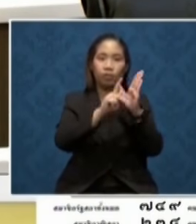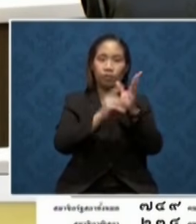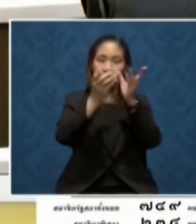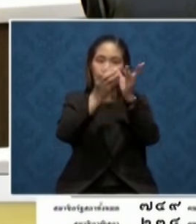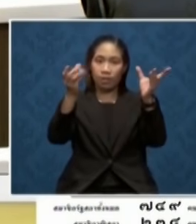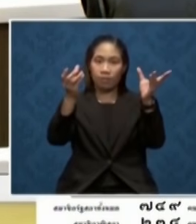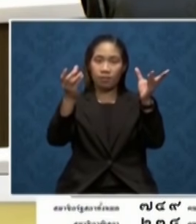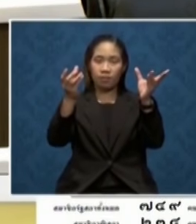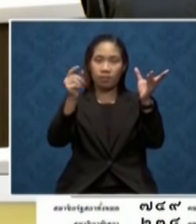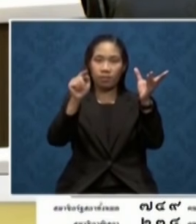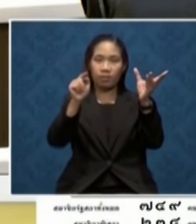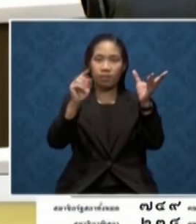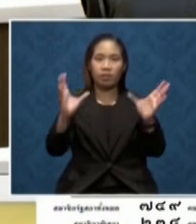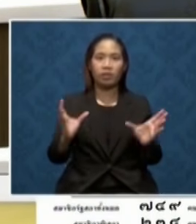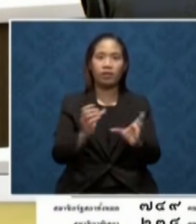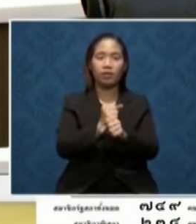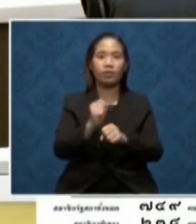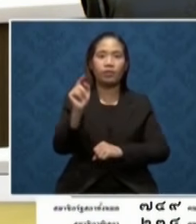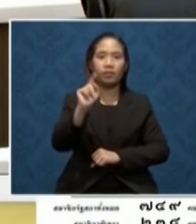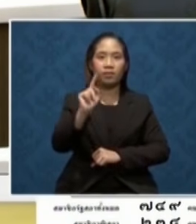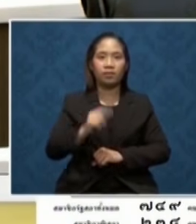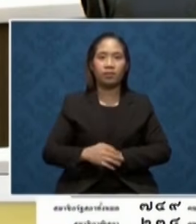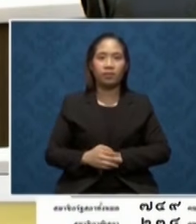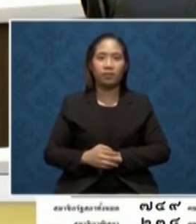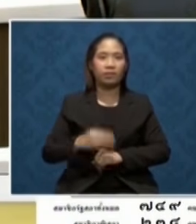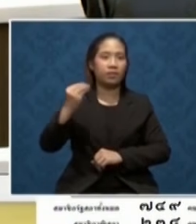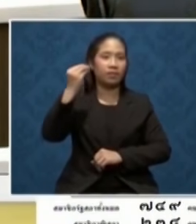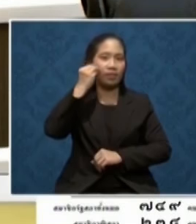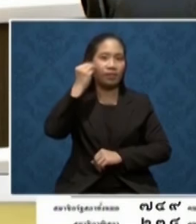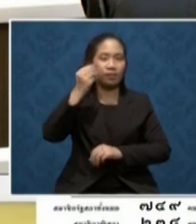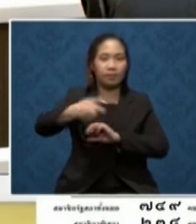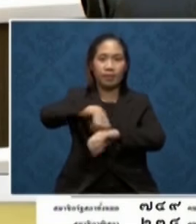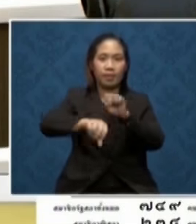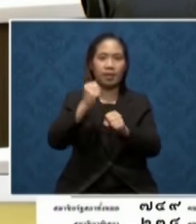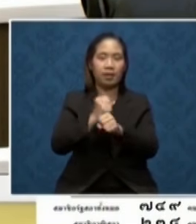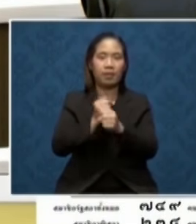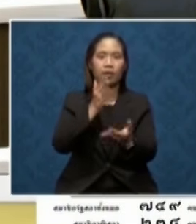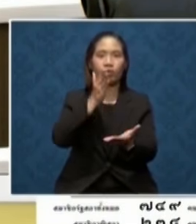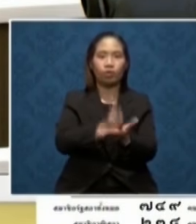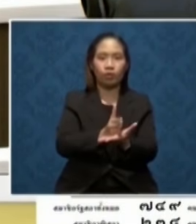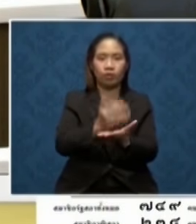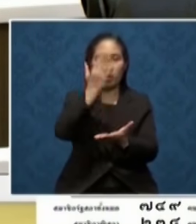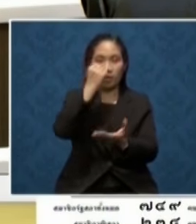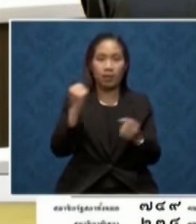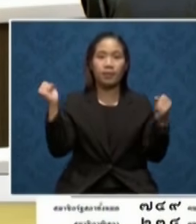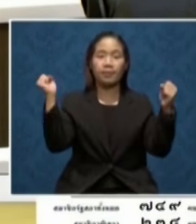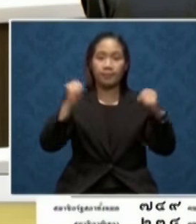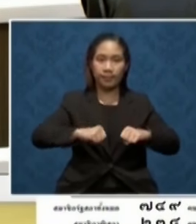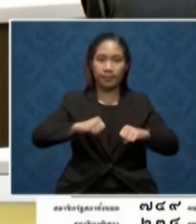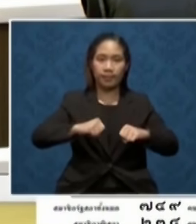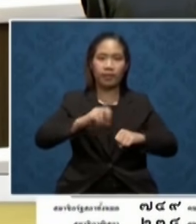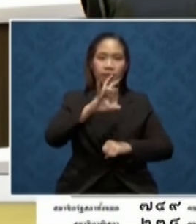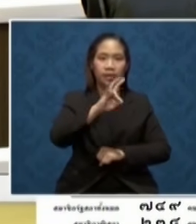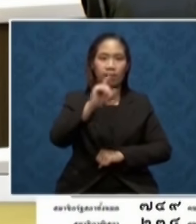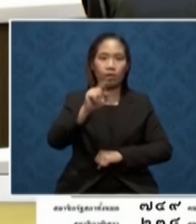แล้วสั่งให้คุณพิธายุติปฏิบัติหน้าที่ด้วยมติ